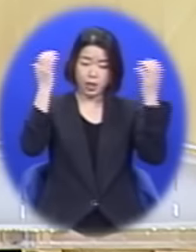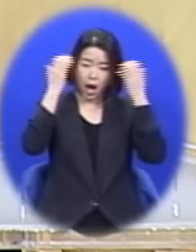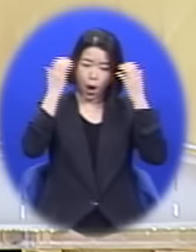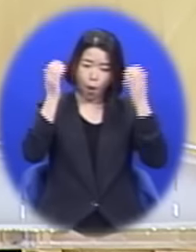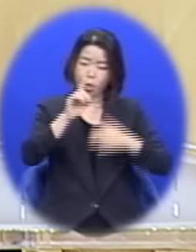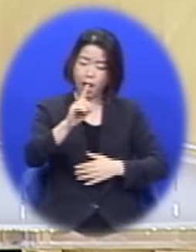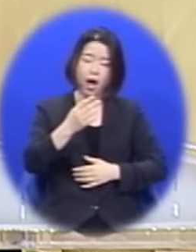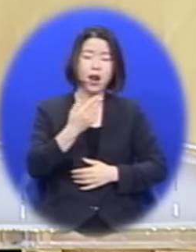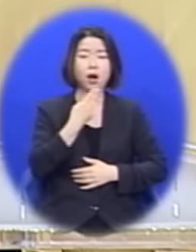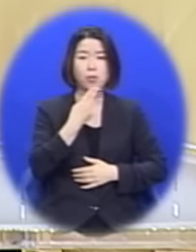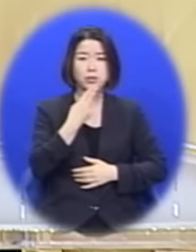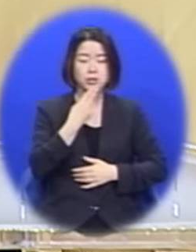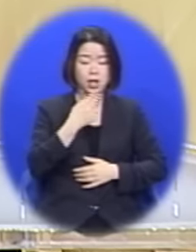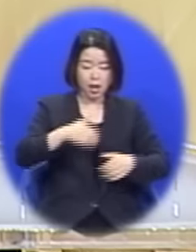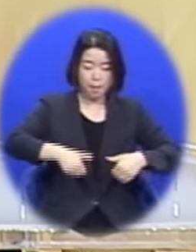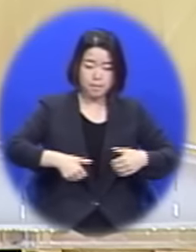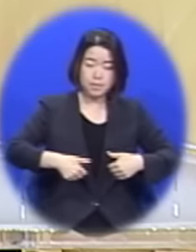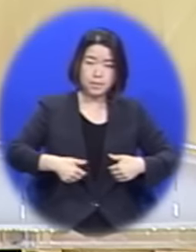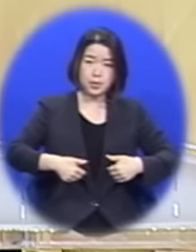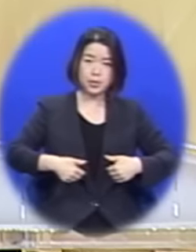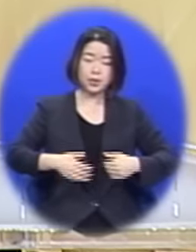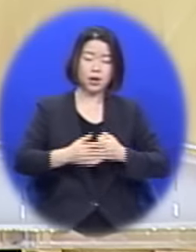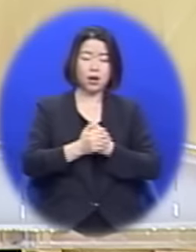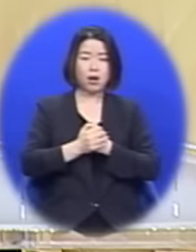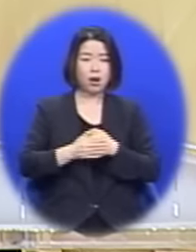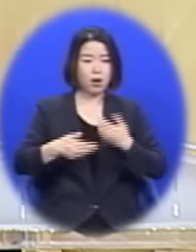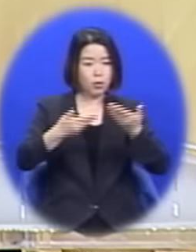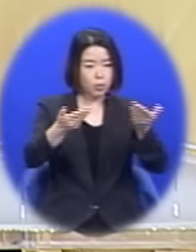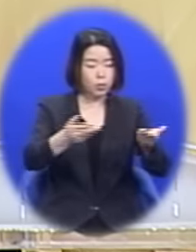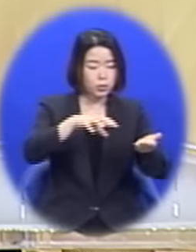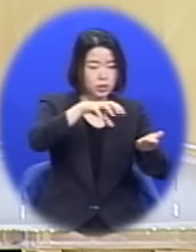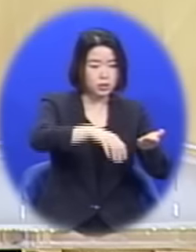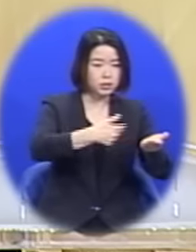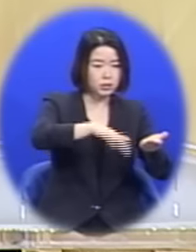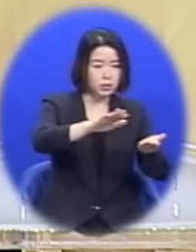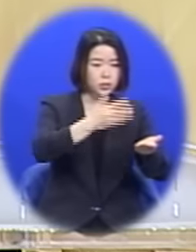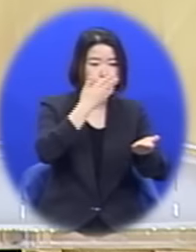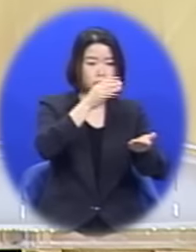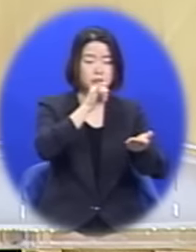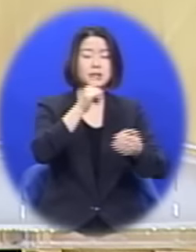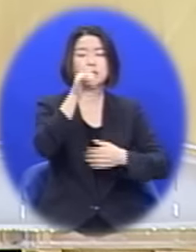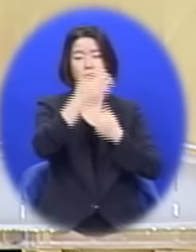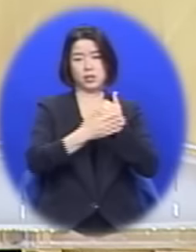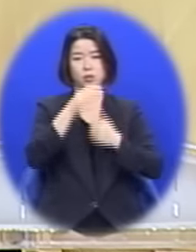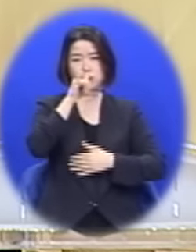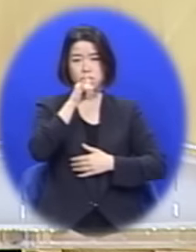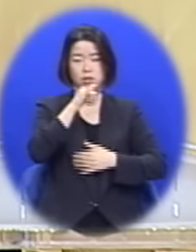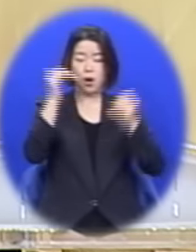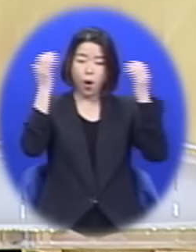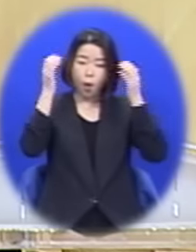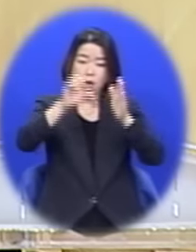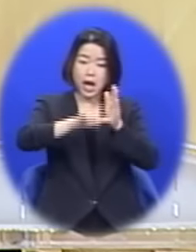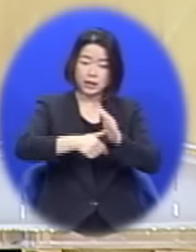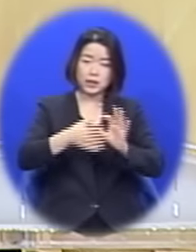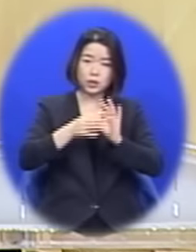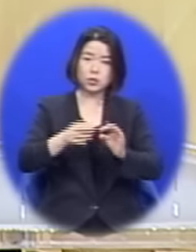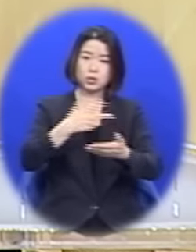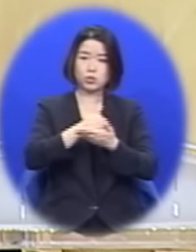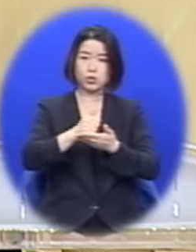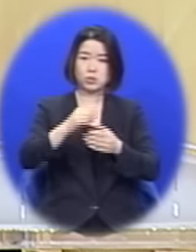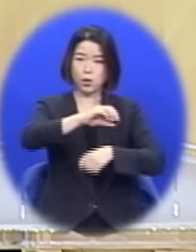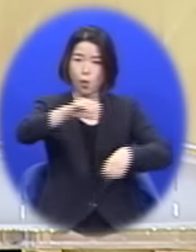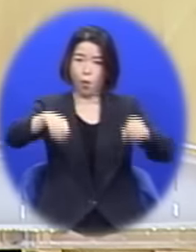없이 필요한 곳에 저의 것을 나눌 수 있는 은혜도 있었습니다. 고난의 시간을 통해서 주님은